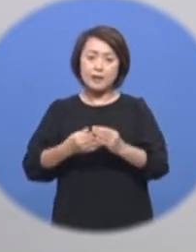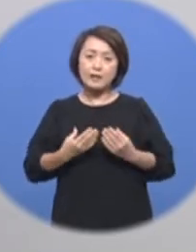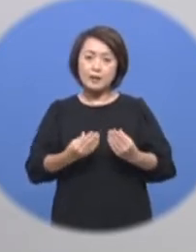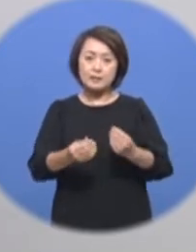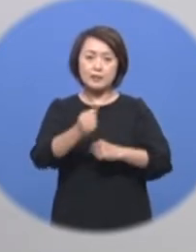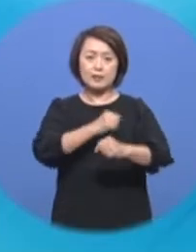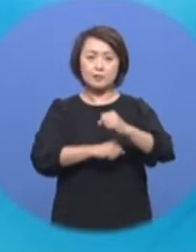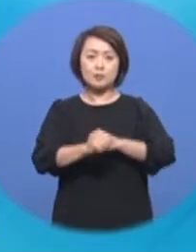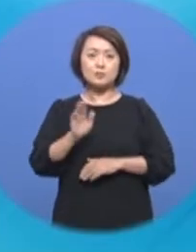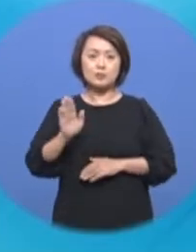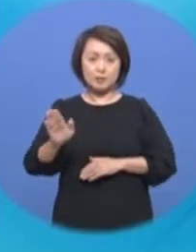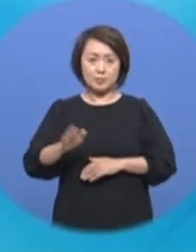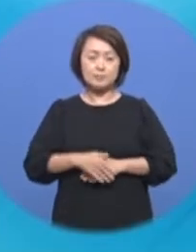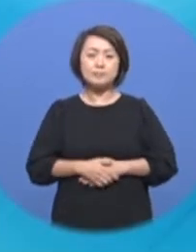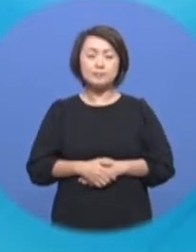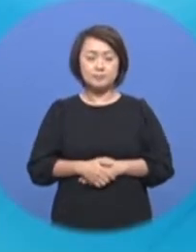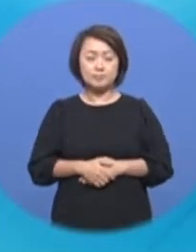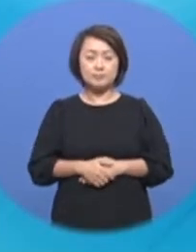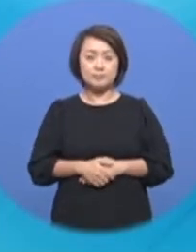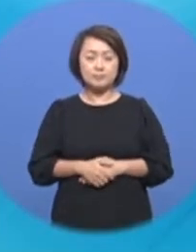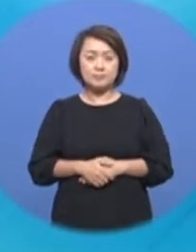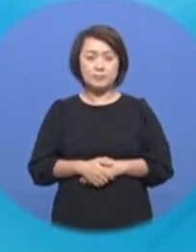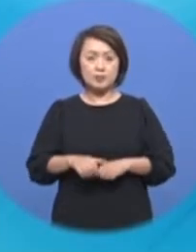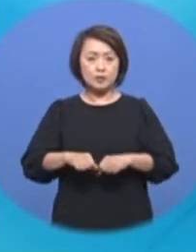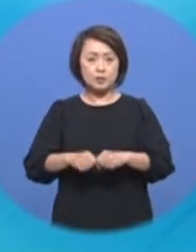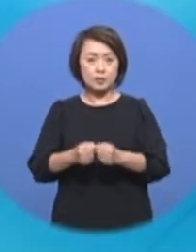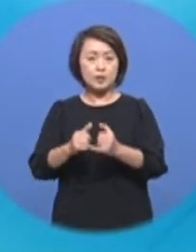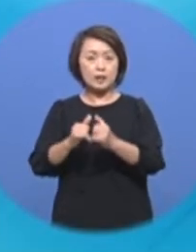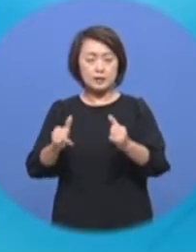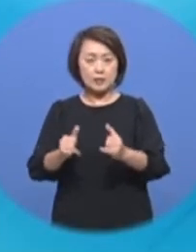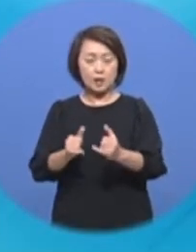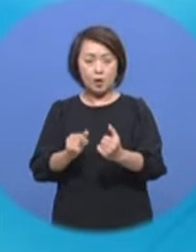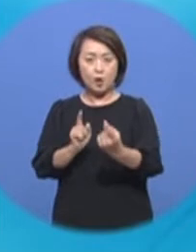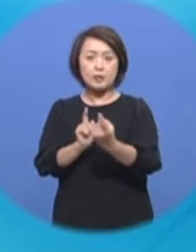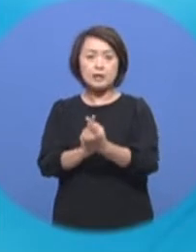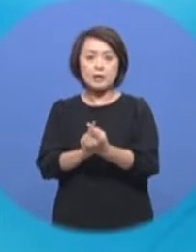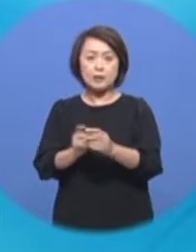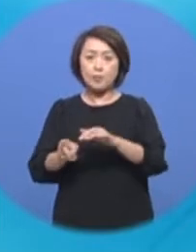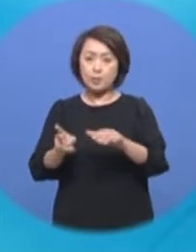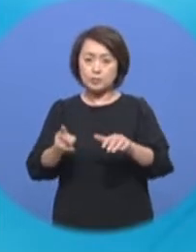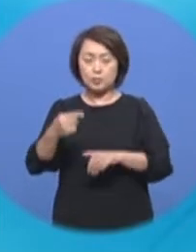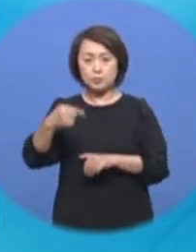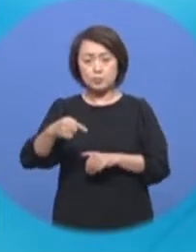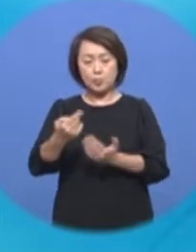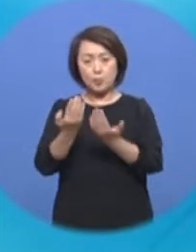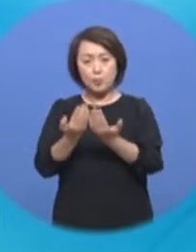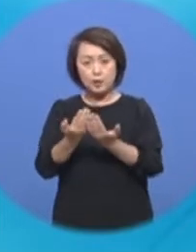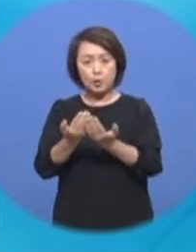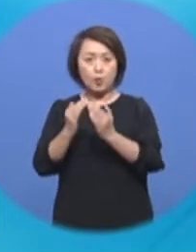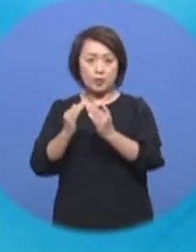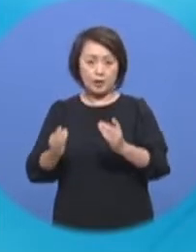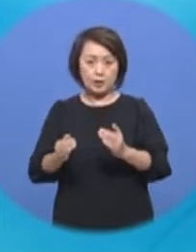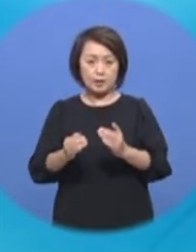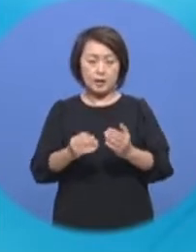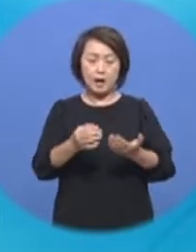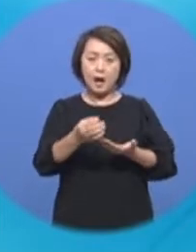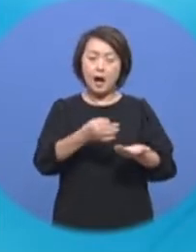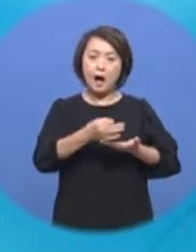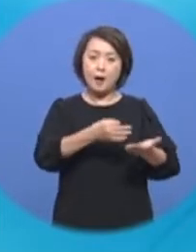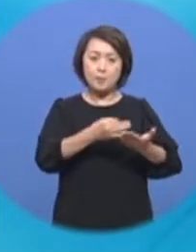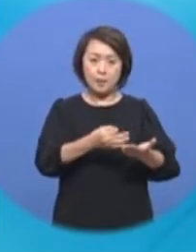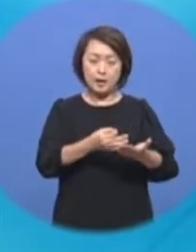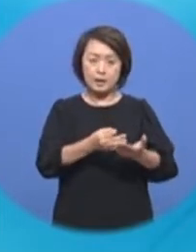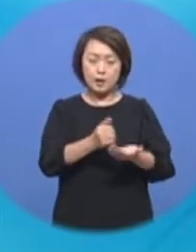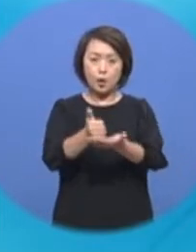り組んでおります。そこで障害者を対象としたパソコン操作、販売や接客業務の実